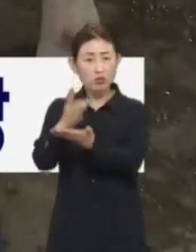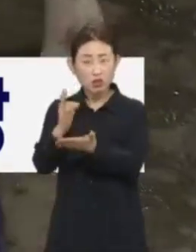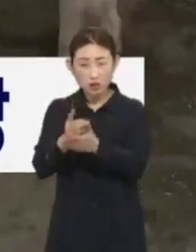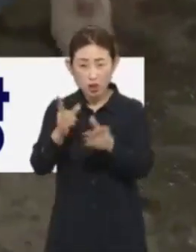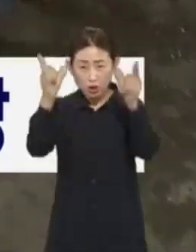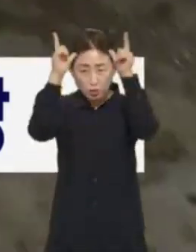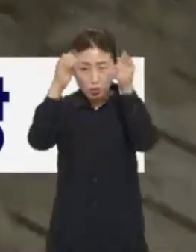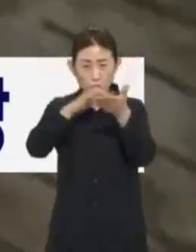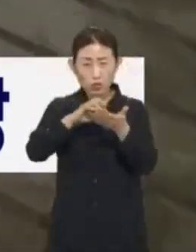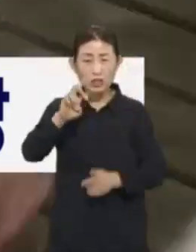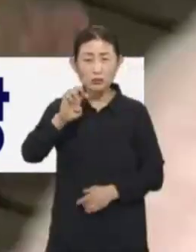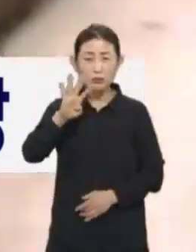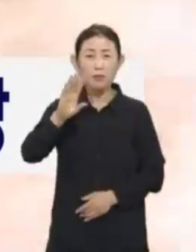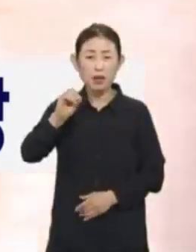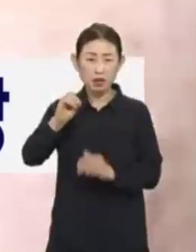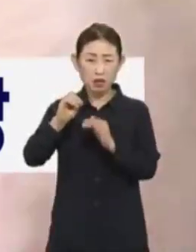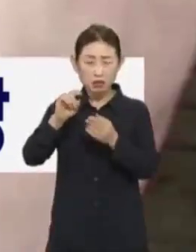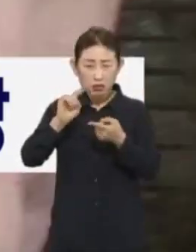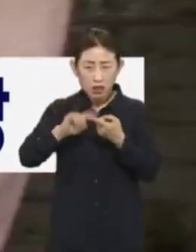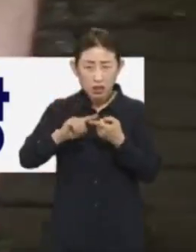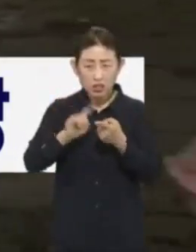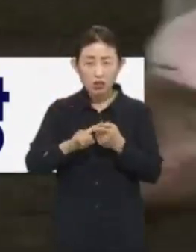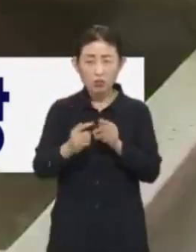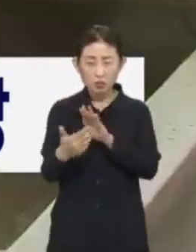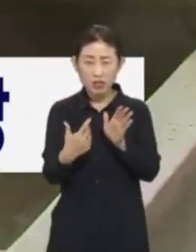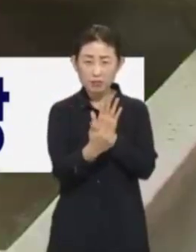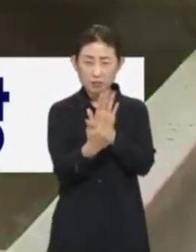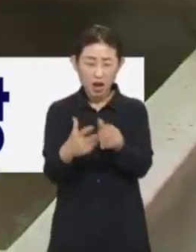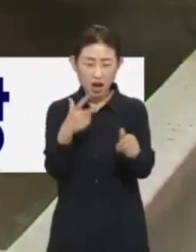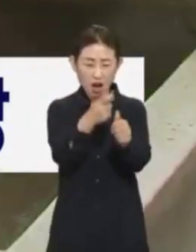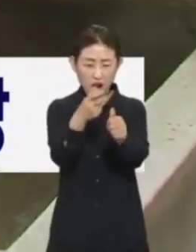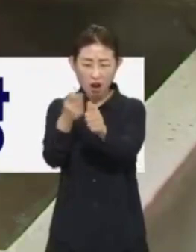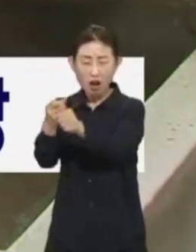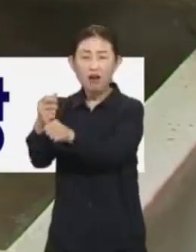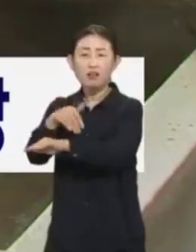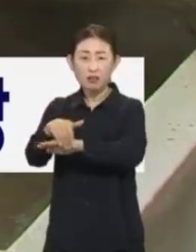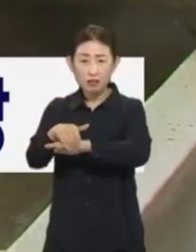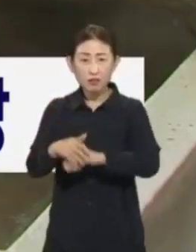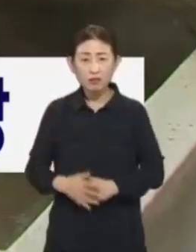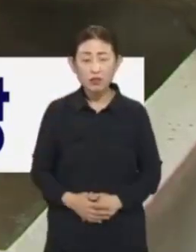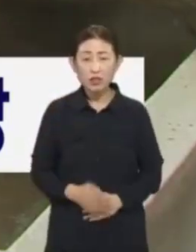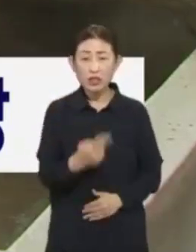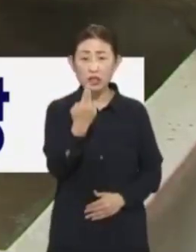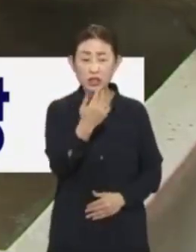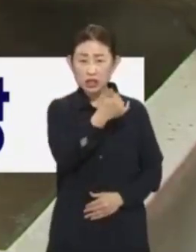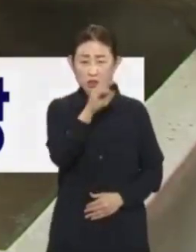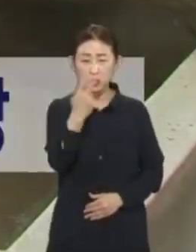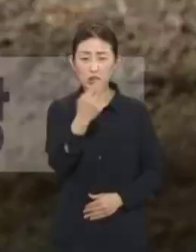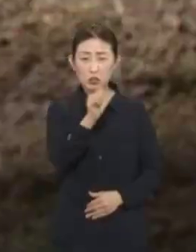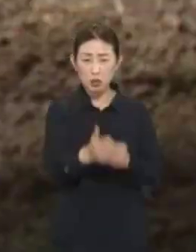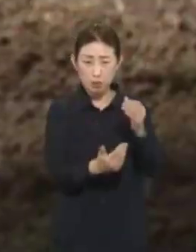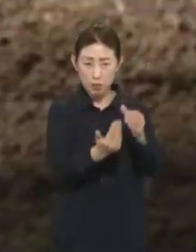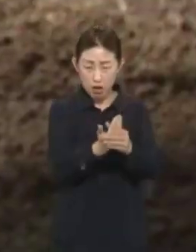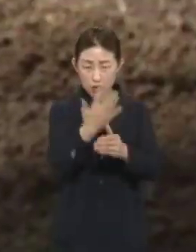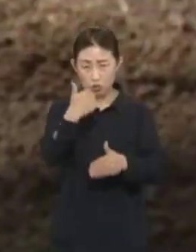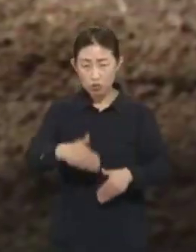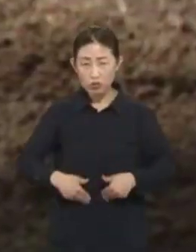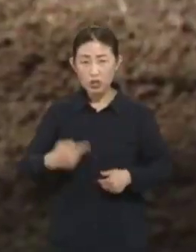우재류 24만여 마리에 대해 구제역 백신 접종을 마칠 계획입니다. 세종은 지난 2015년, 충남은